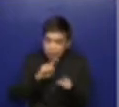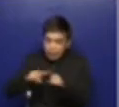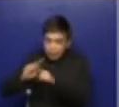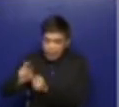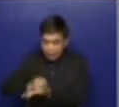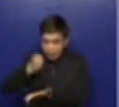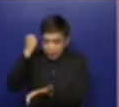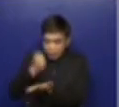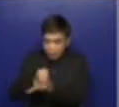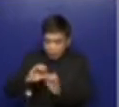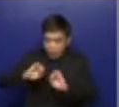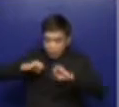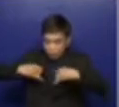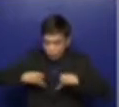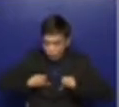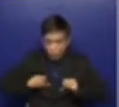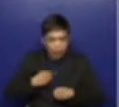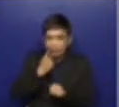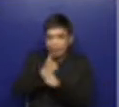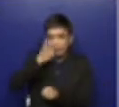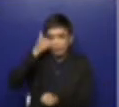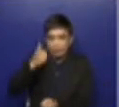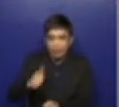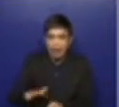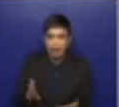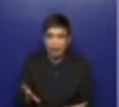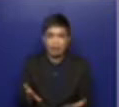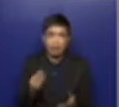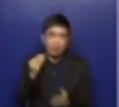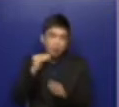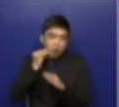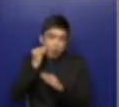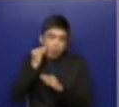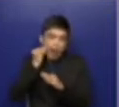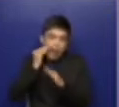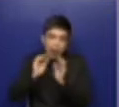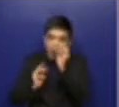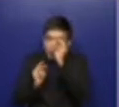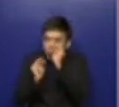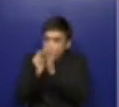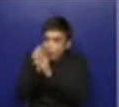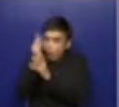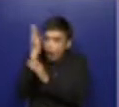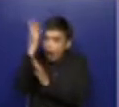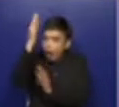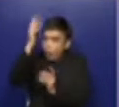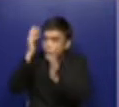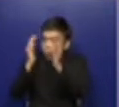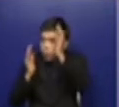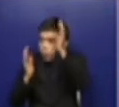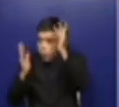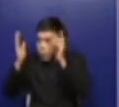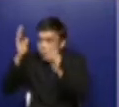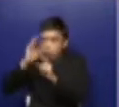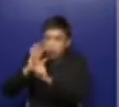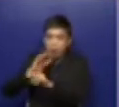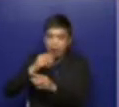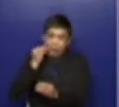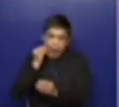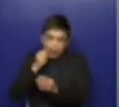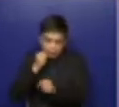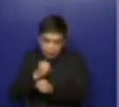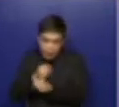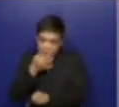ม่ได้อยู่ในป่าในเขาเพราะนั้นผมยังเห็นว่ายินดีอย่างยิ่งเลยแต่ท่านประธ